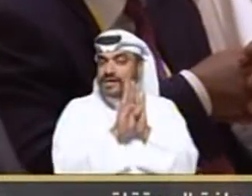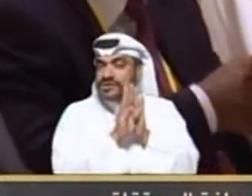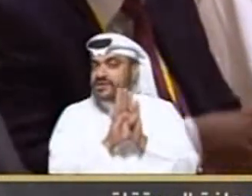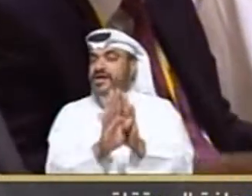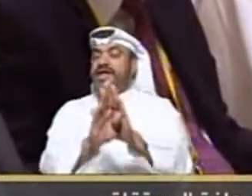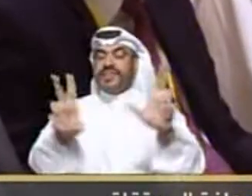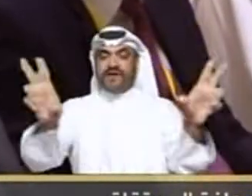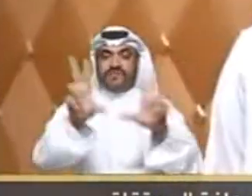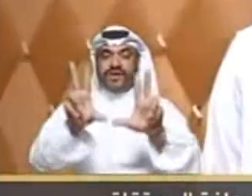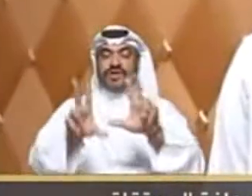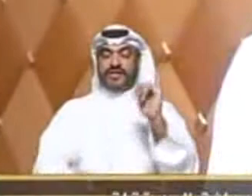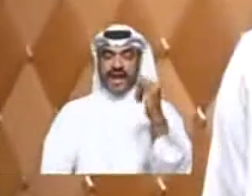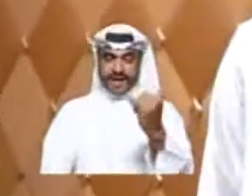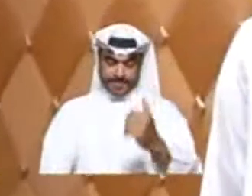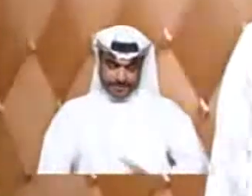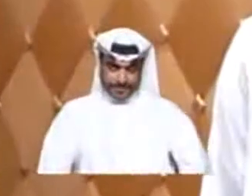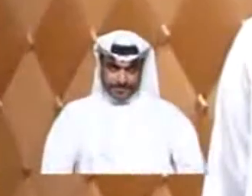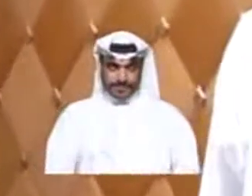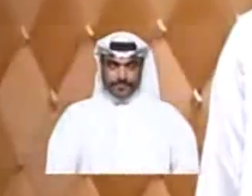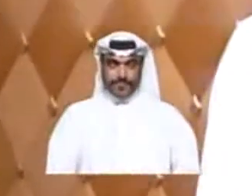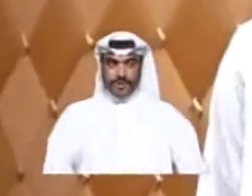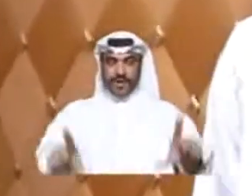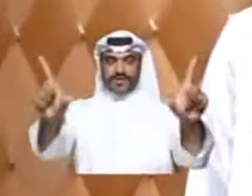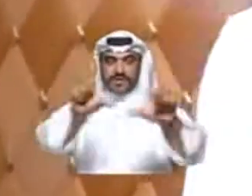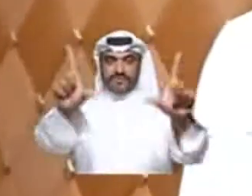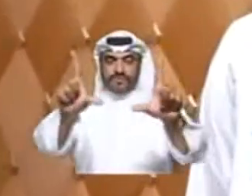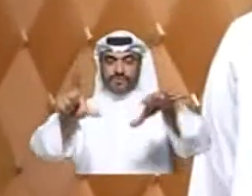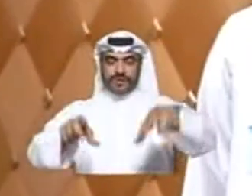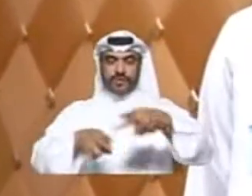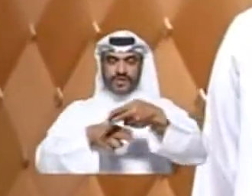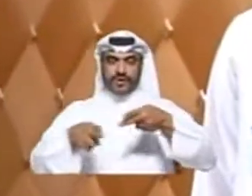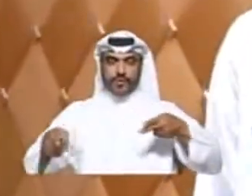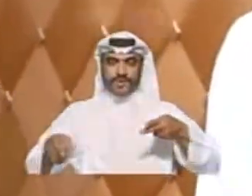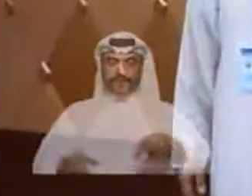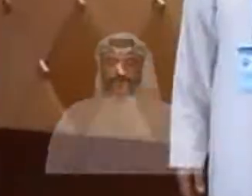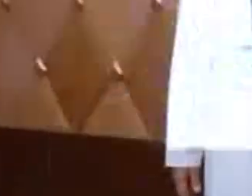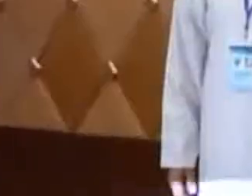ورواده في الوطن العربي. جيهان حبيب، تلفزيون دولة الكويت.